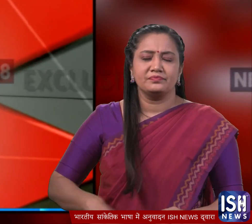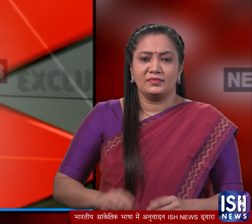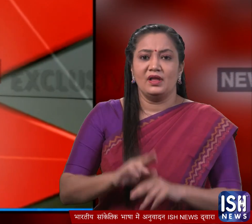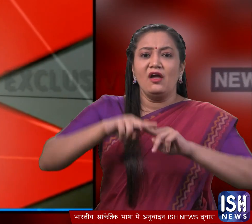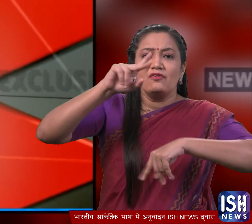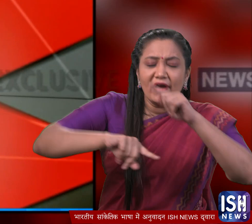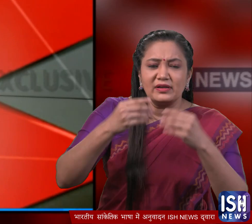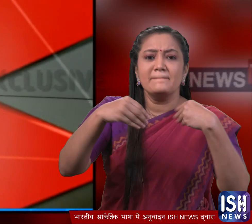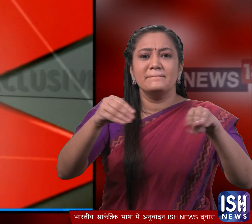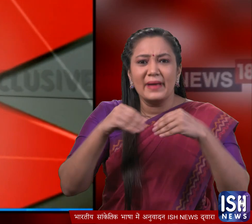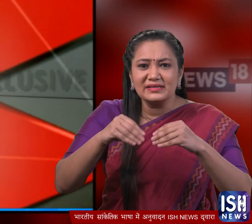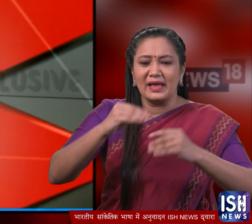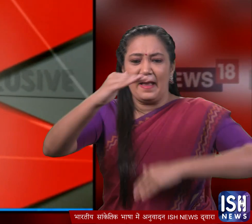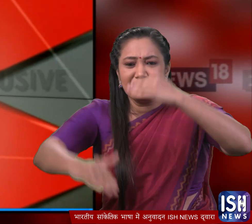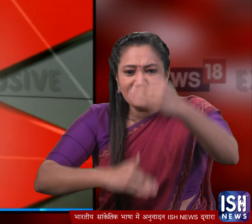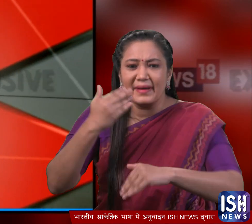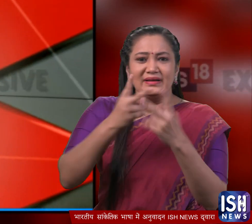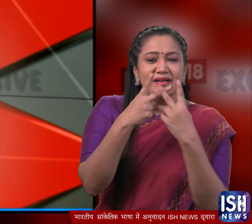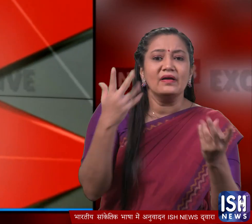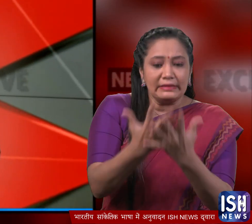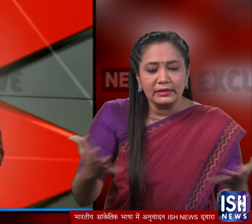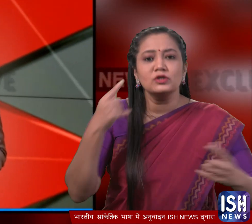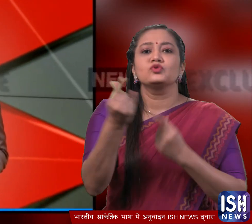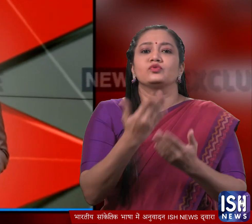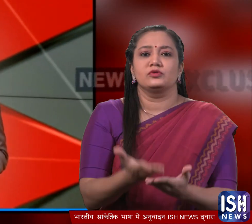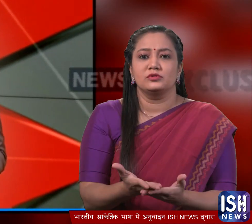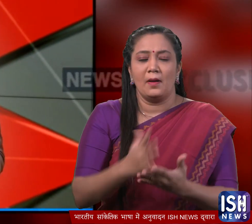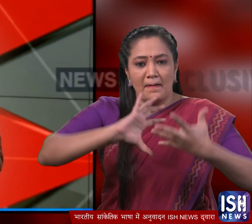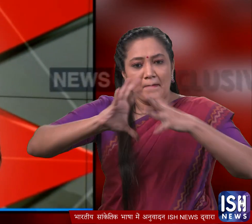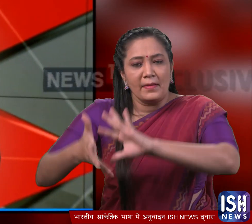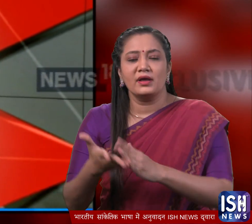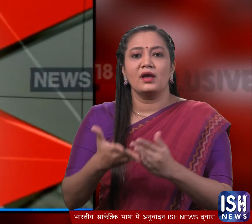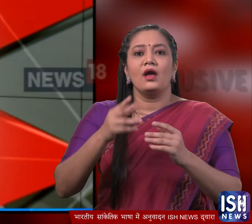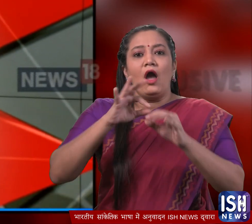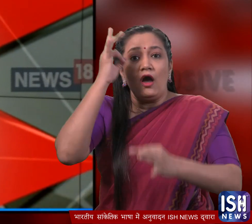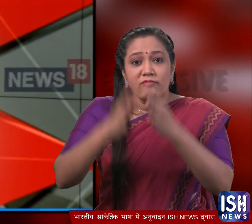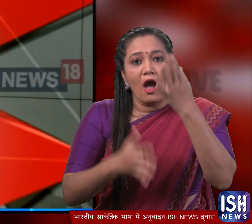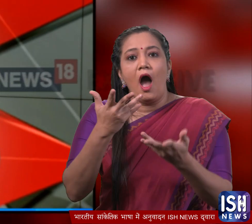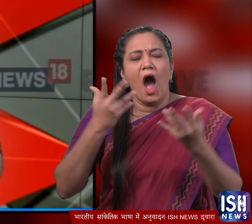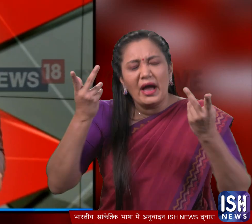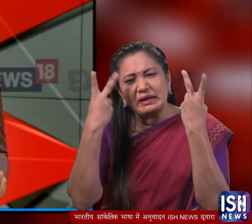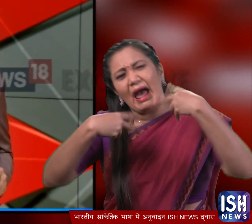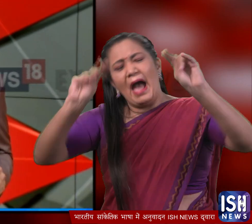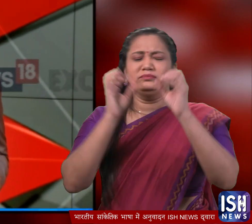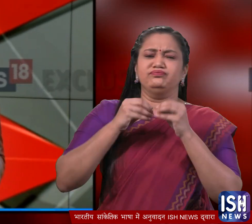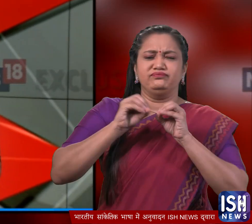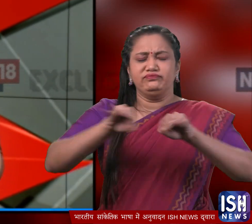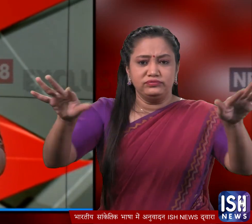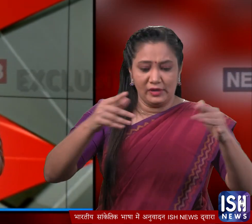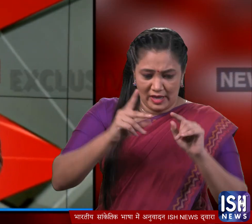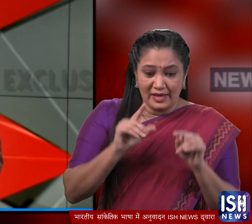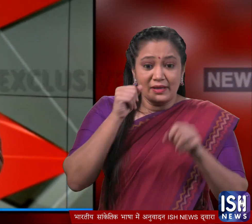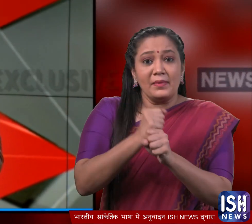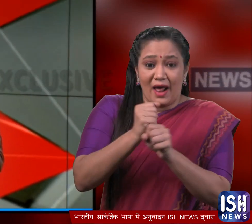की बात है कि फैक्ट्री में प्लास्टिक और गत्ते से पैकिंग में इस्तेमाल होने वाली चीजें बनती थीं जो आग में ईंधन का काम करते हैं और इसी वजह से फैक्ट्री की